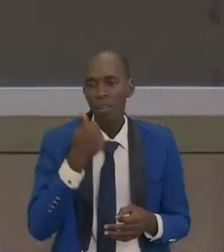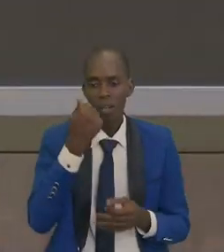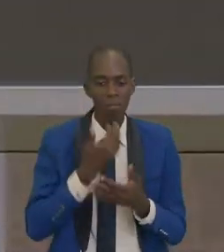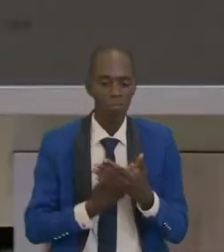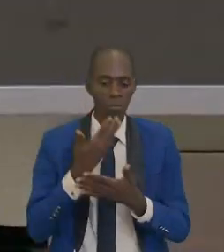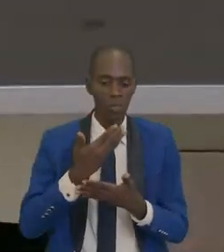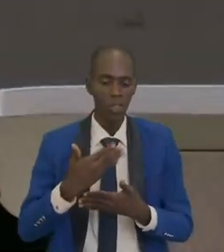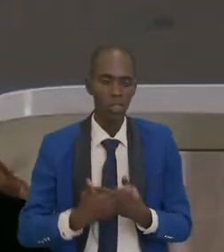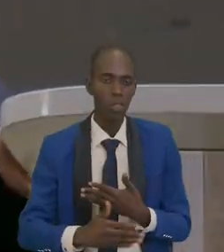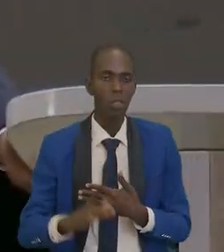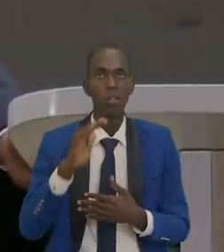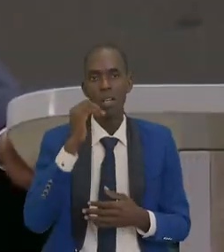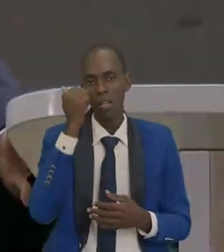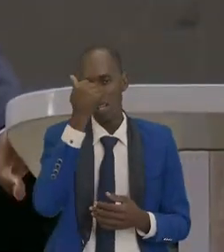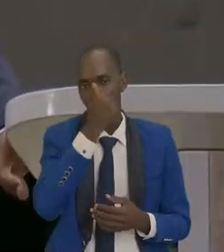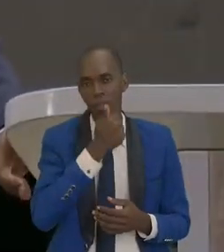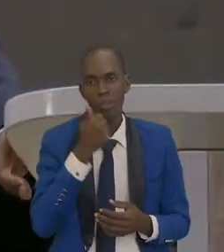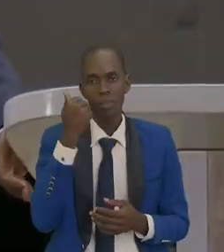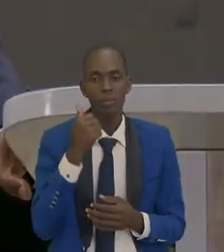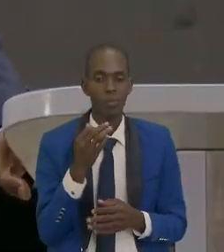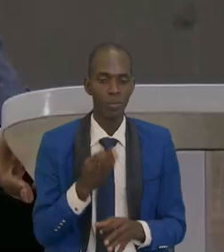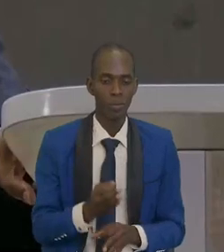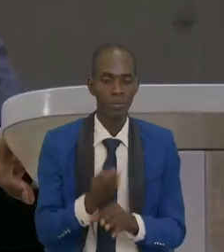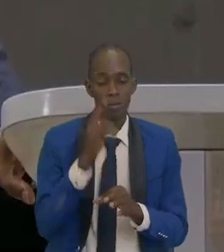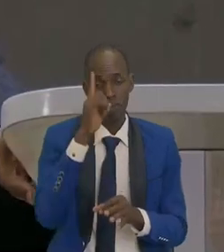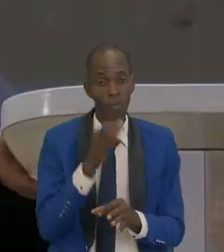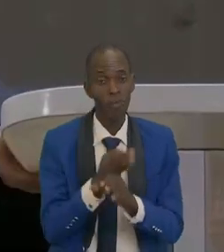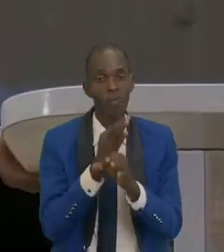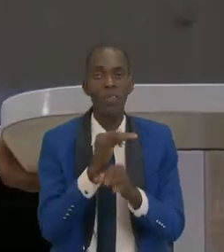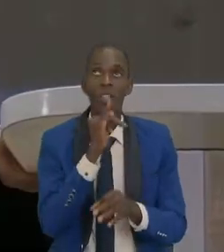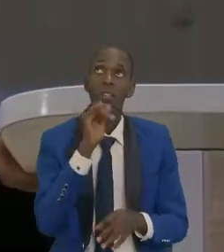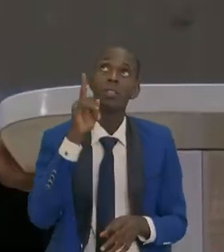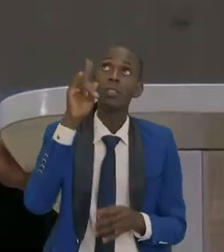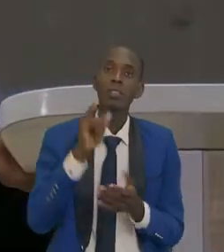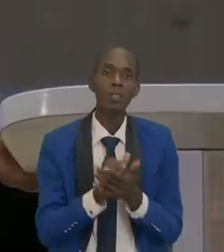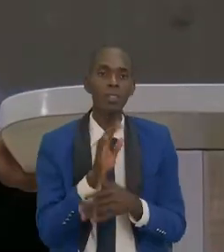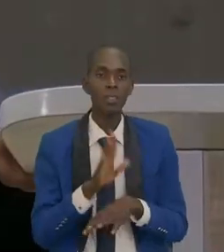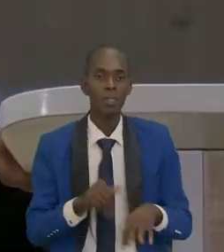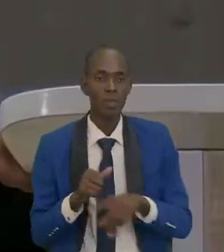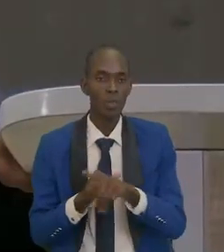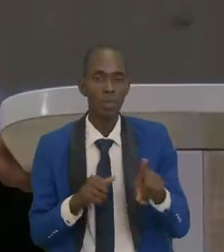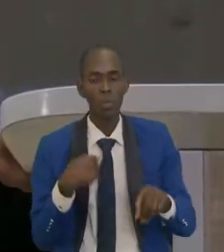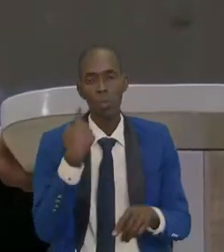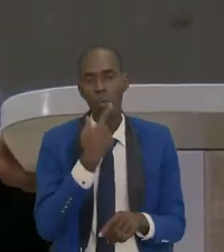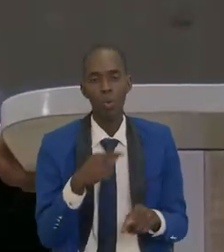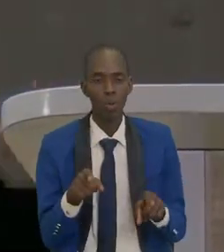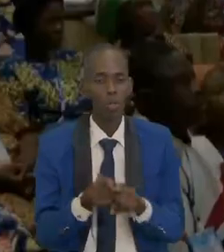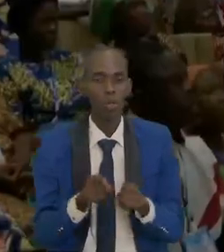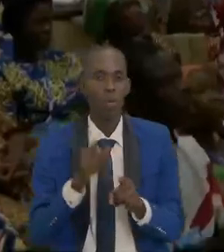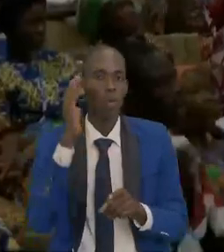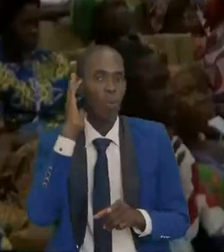au-delà d'Afrique, celui qui vous a appelé est fidèle et c'est lui qui le